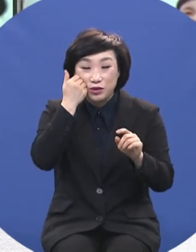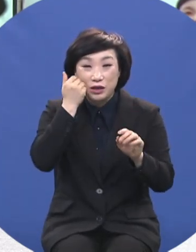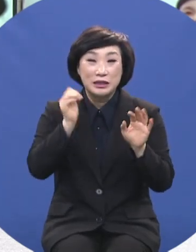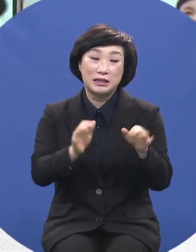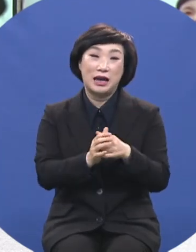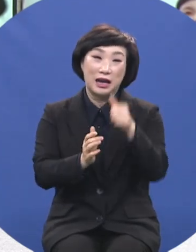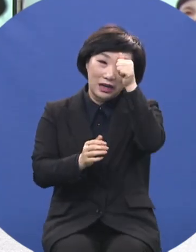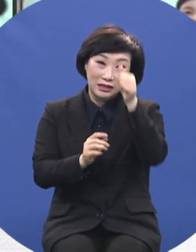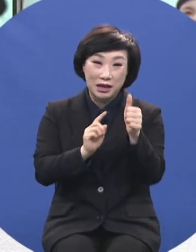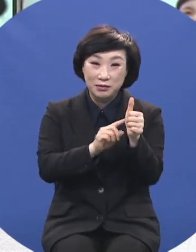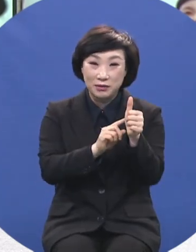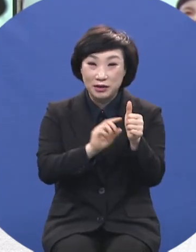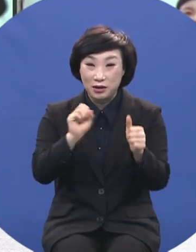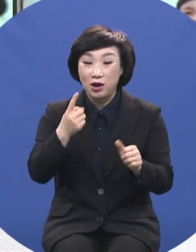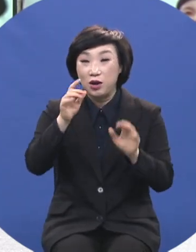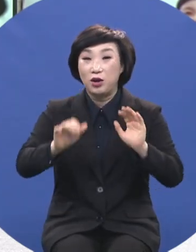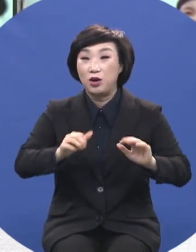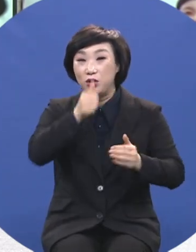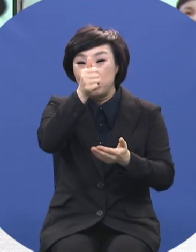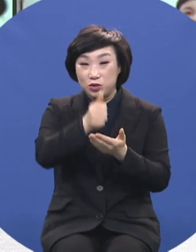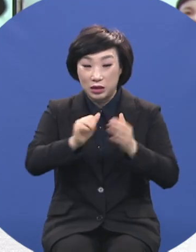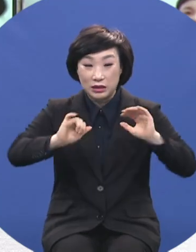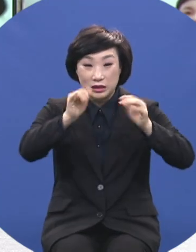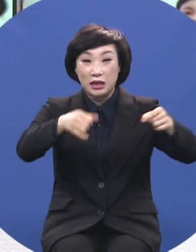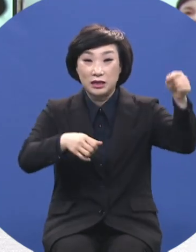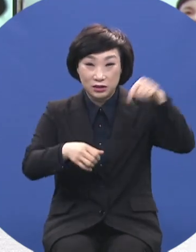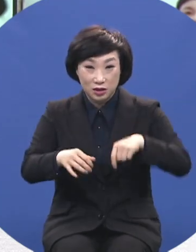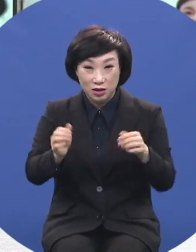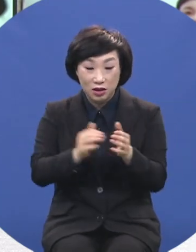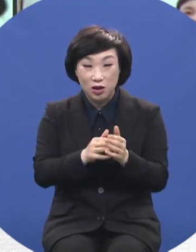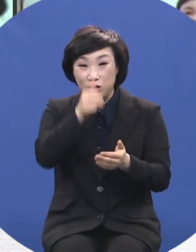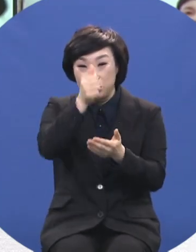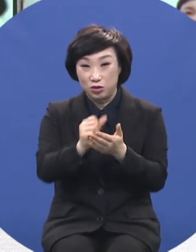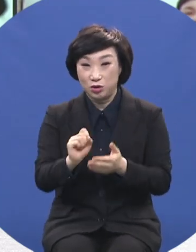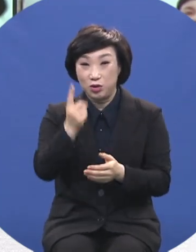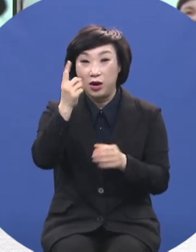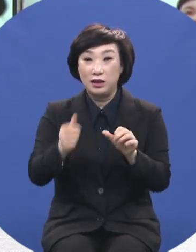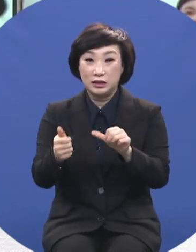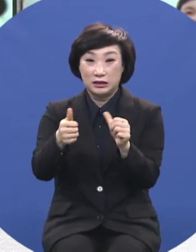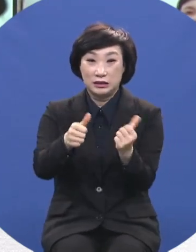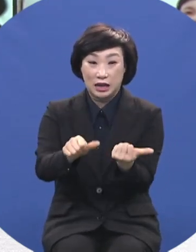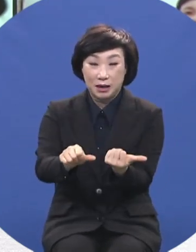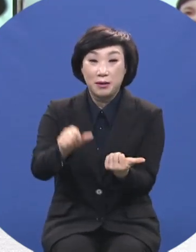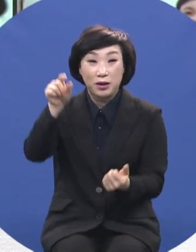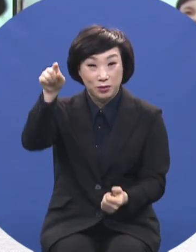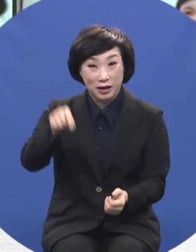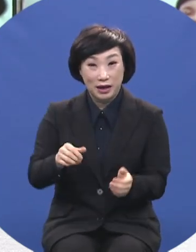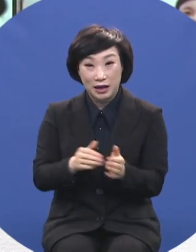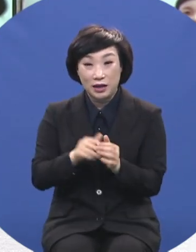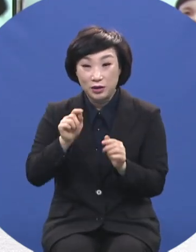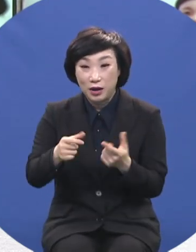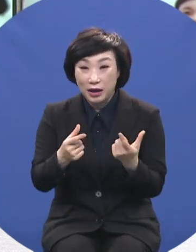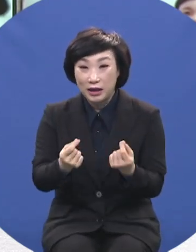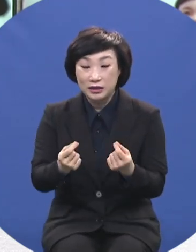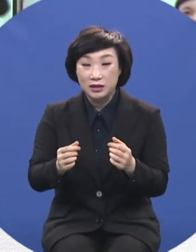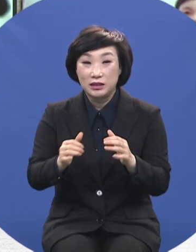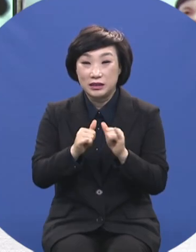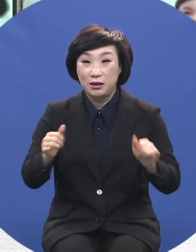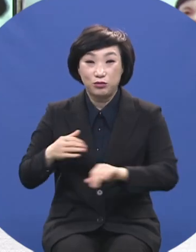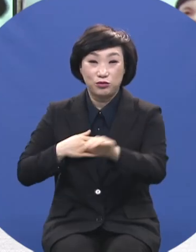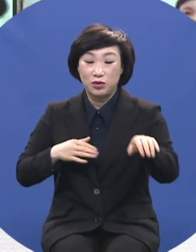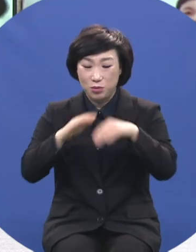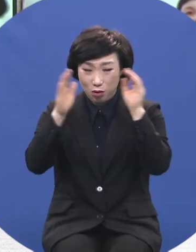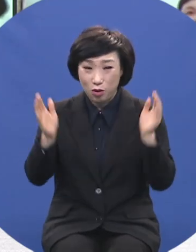말미암아 죄가 세상에 들어오고 죄로 말미암아 사망이 왔나니 이와 같이 모든